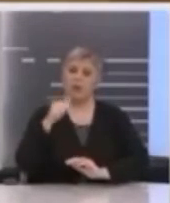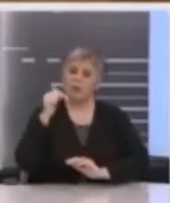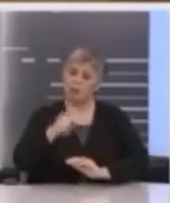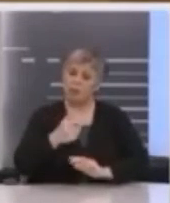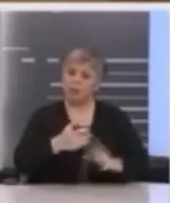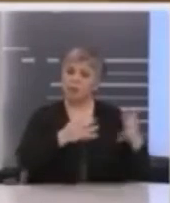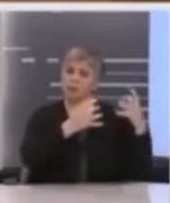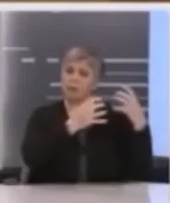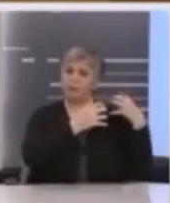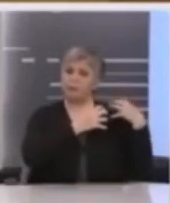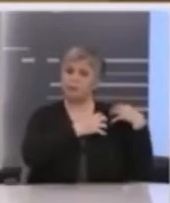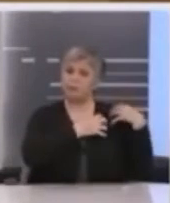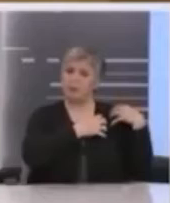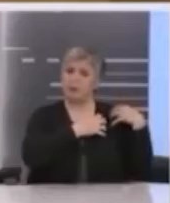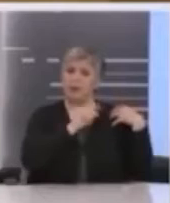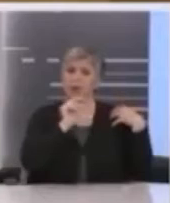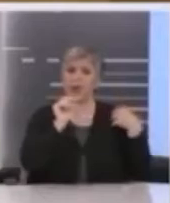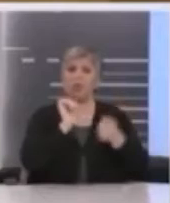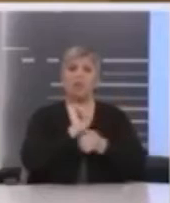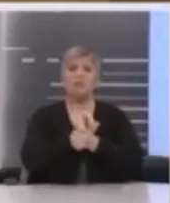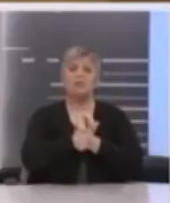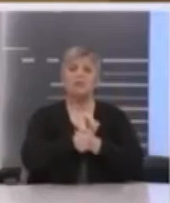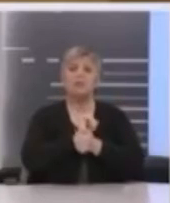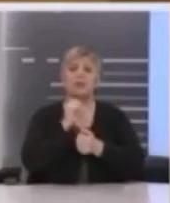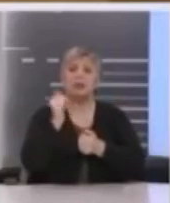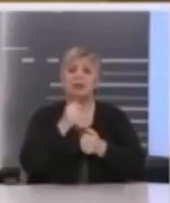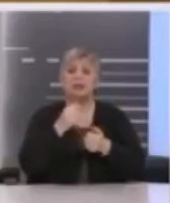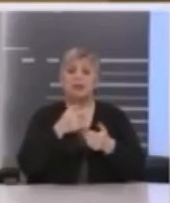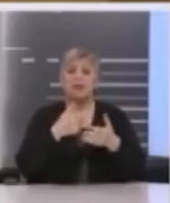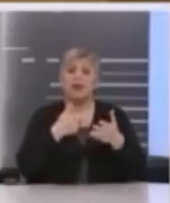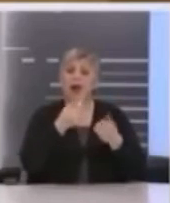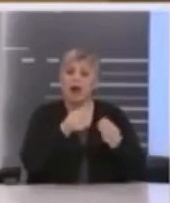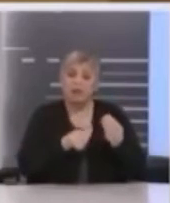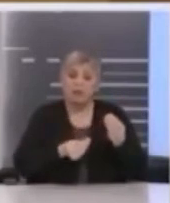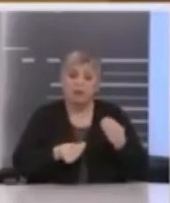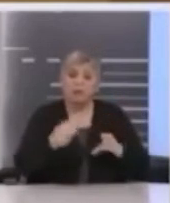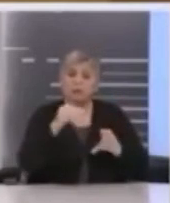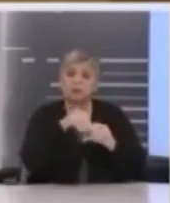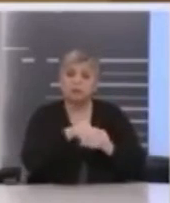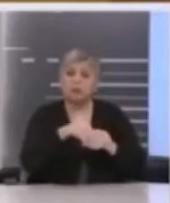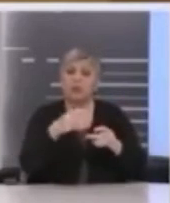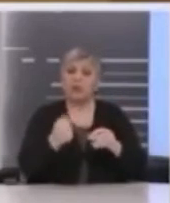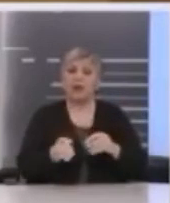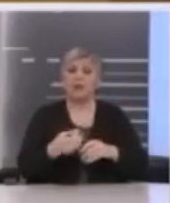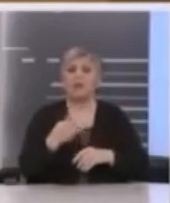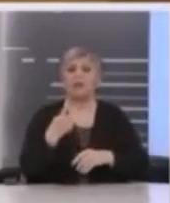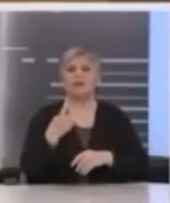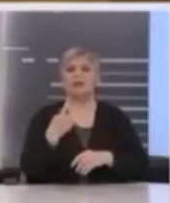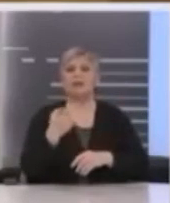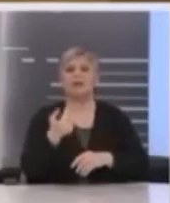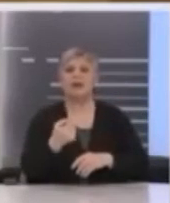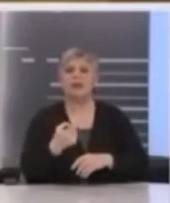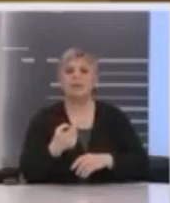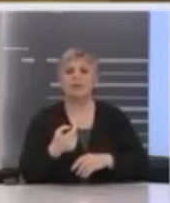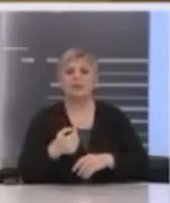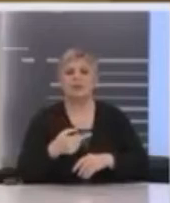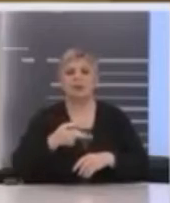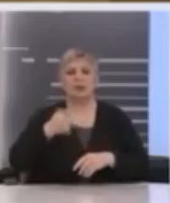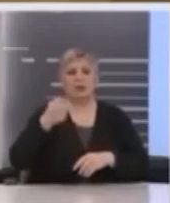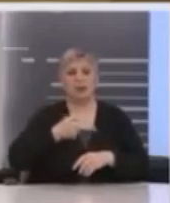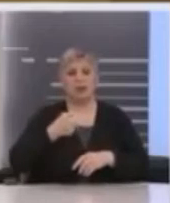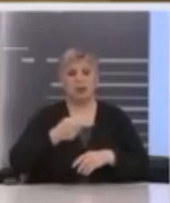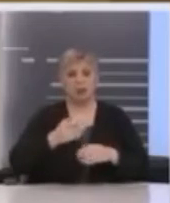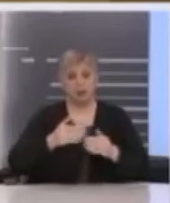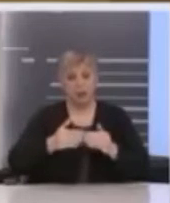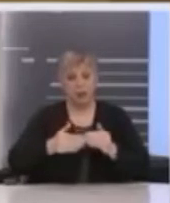υποχρέωση πολύ μεγάλου πρωτογενούς πλεονάσματος, 3,5%, αλλά και για την μακρά περίοδο μέχρι το 2060,